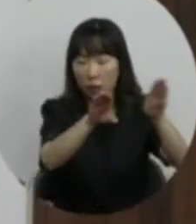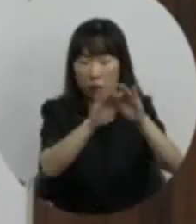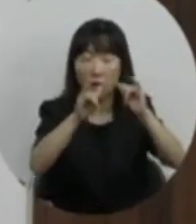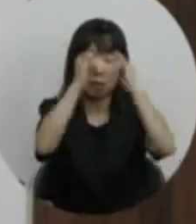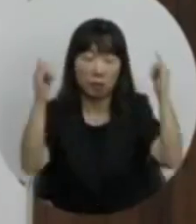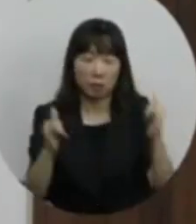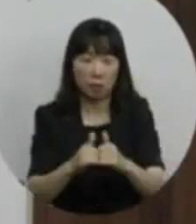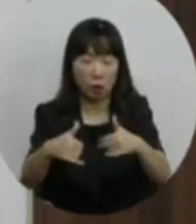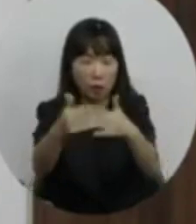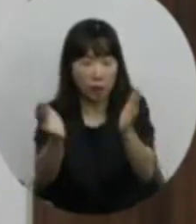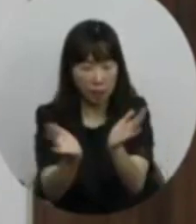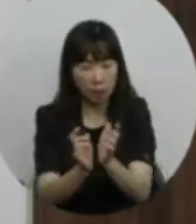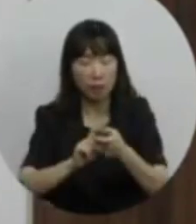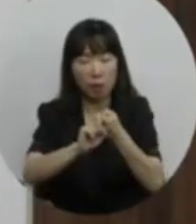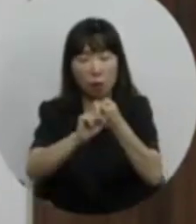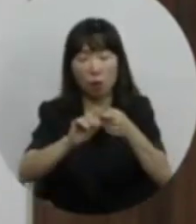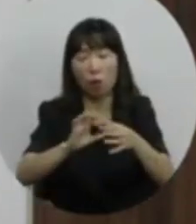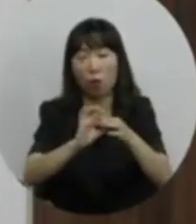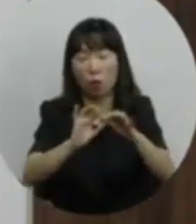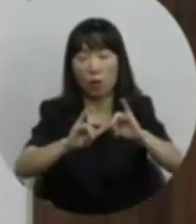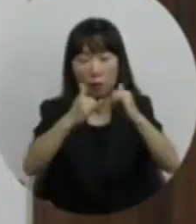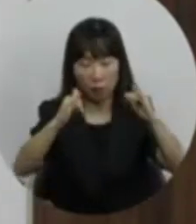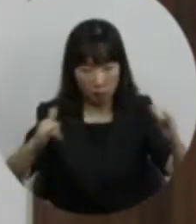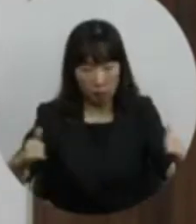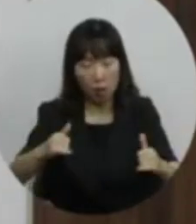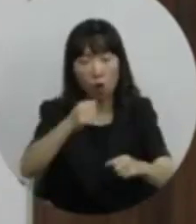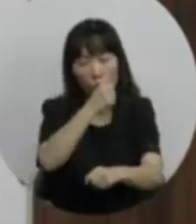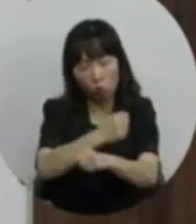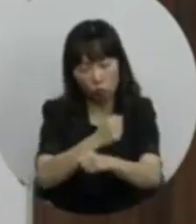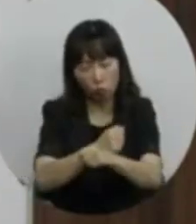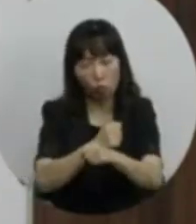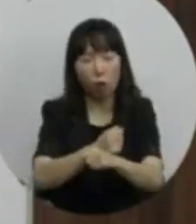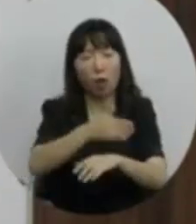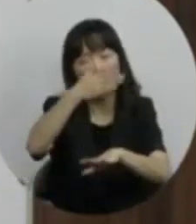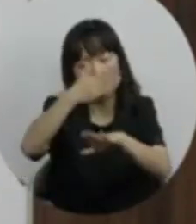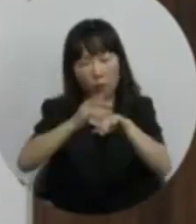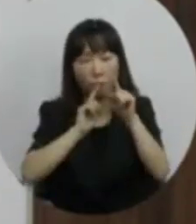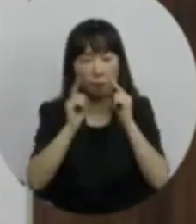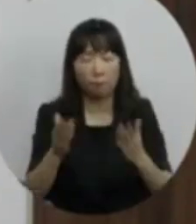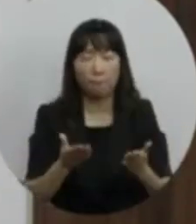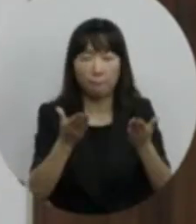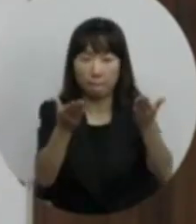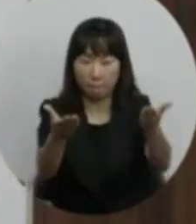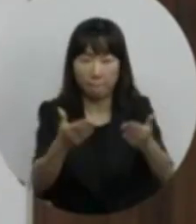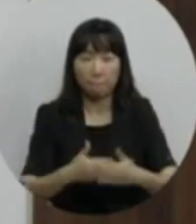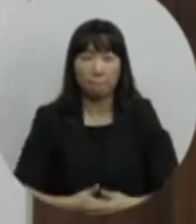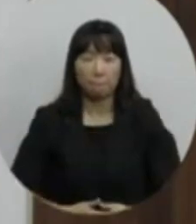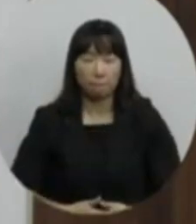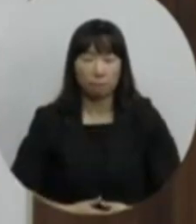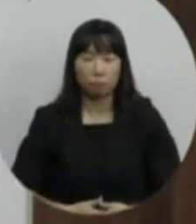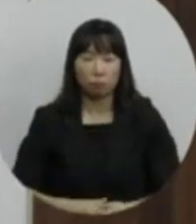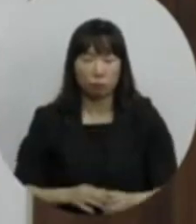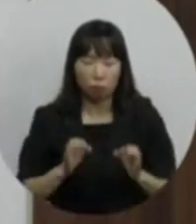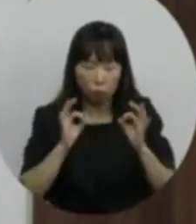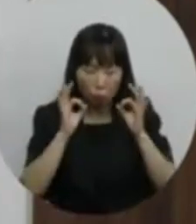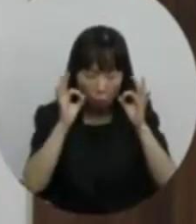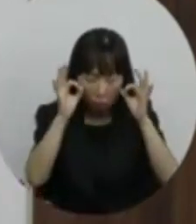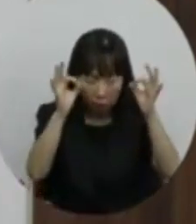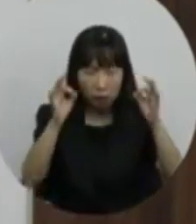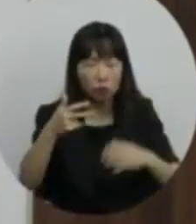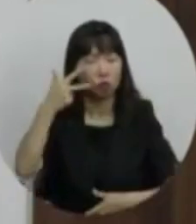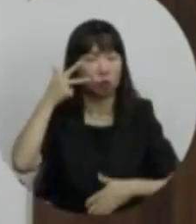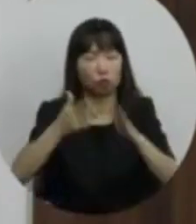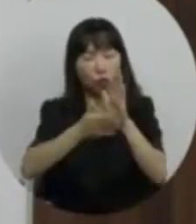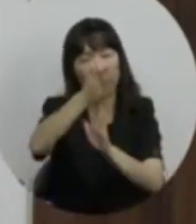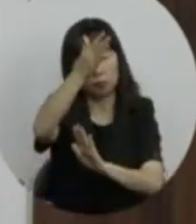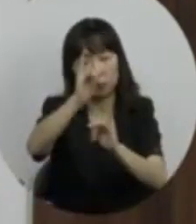사회단체 관계자 여러분의 열정과 누구에 깊이 감사드립니다. 최선을 다하신 여주 시민